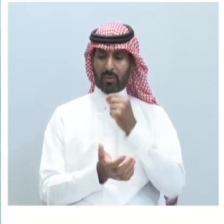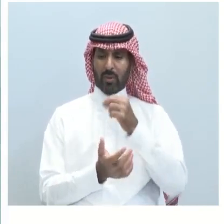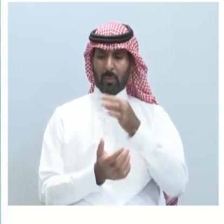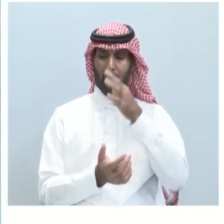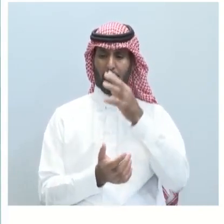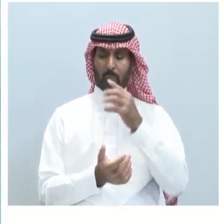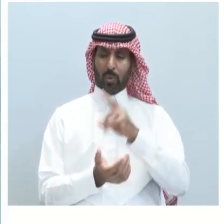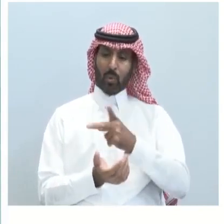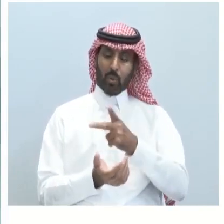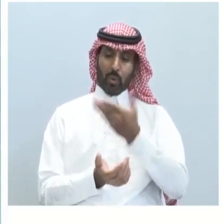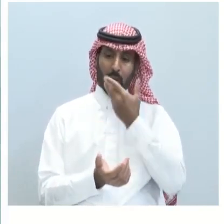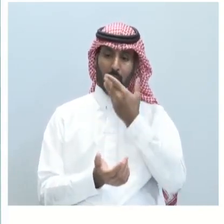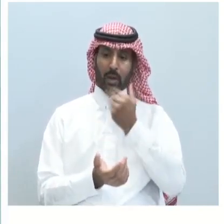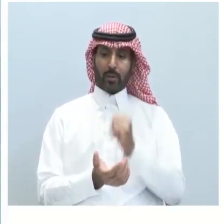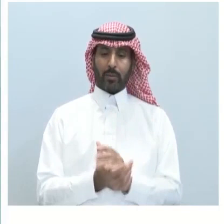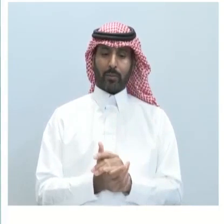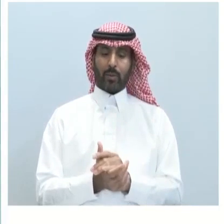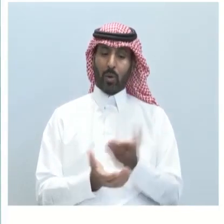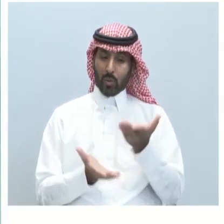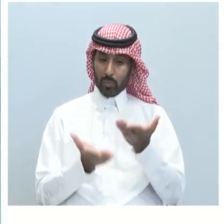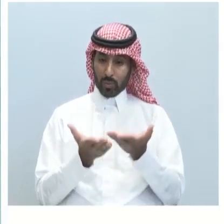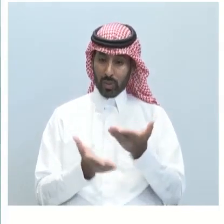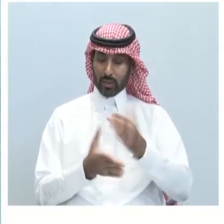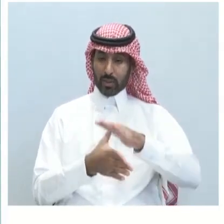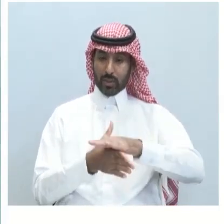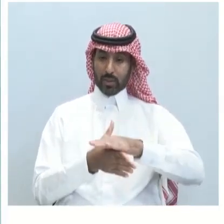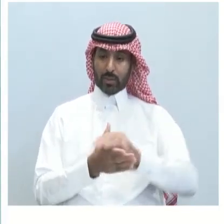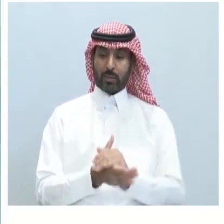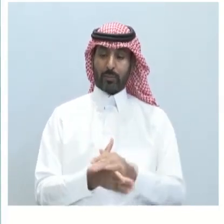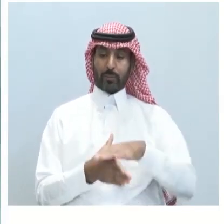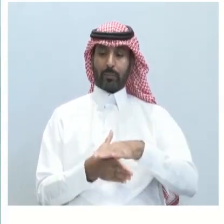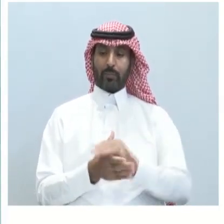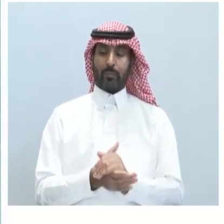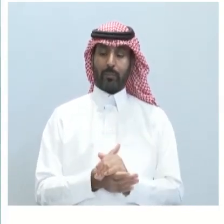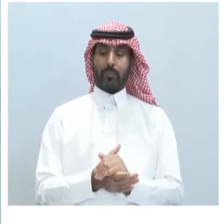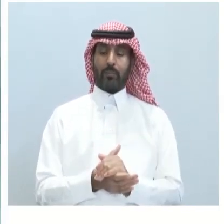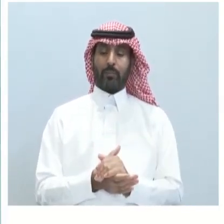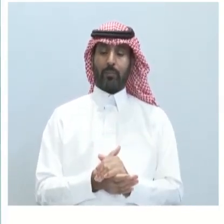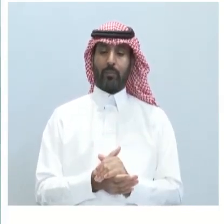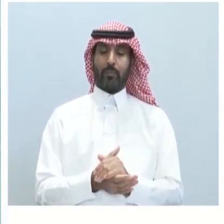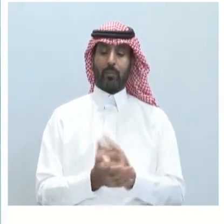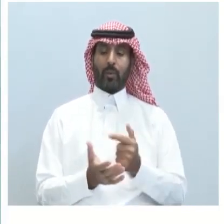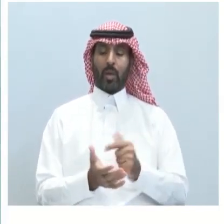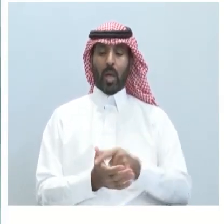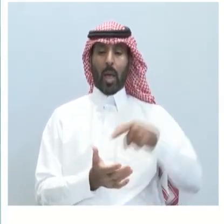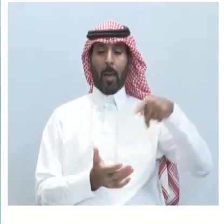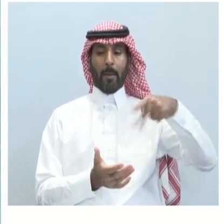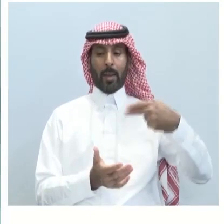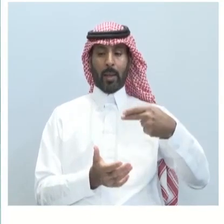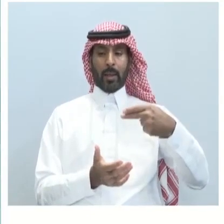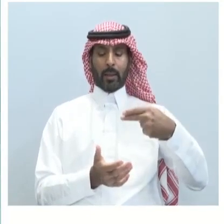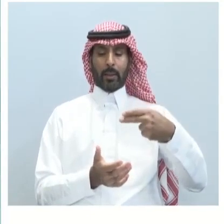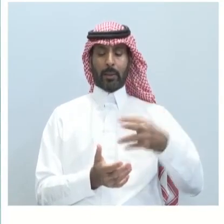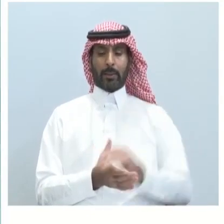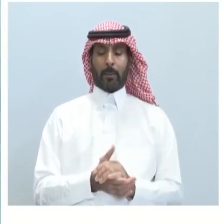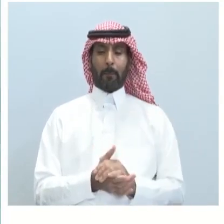او قاعديه او متعادله اذا في هذه الحاله سوف اجد مين اجد البي اجد مين اجد